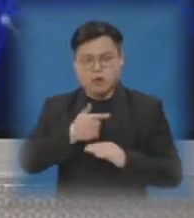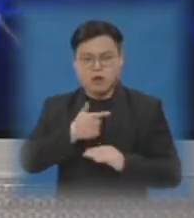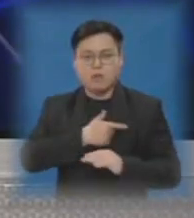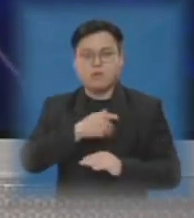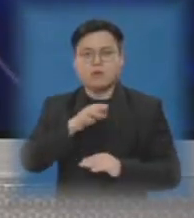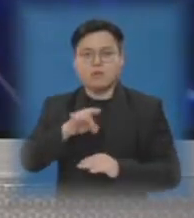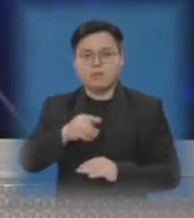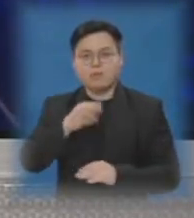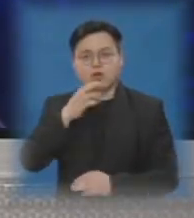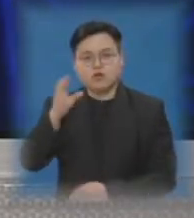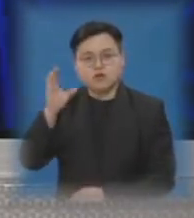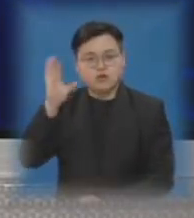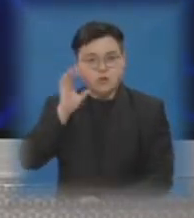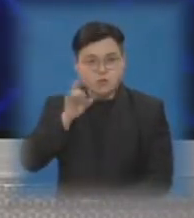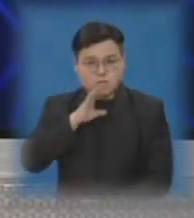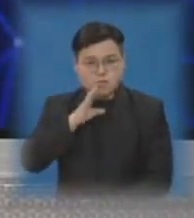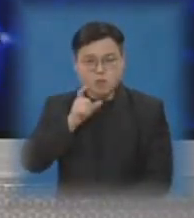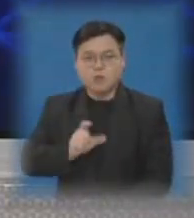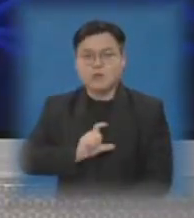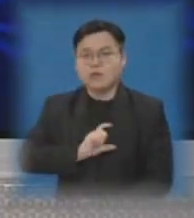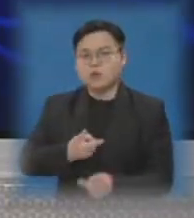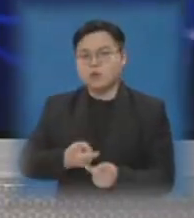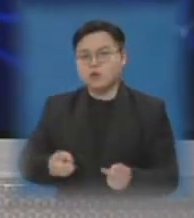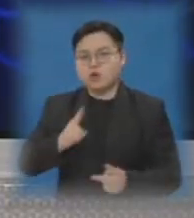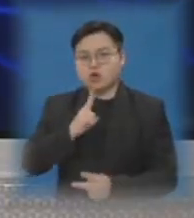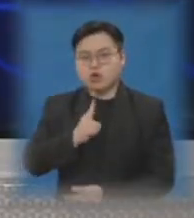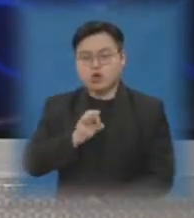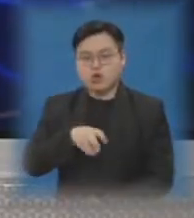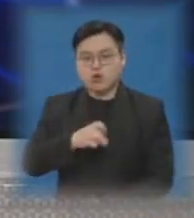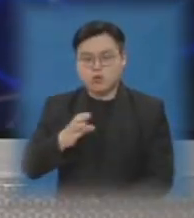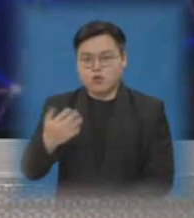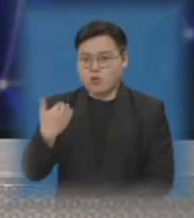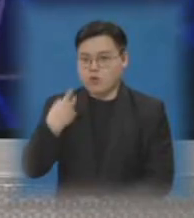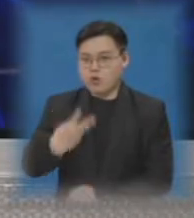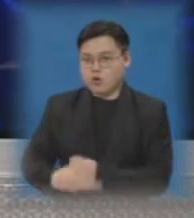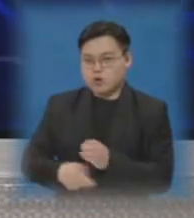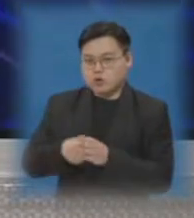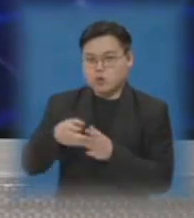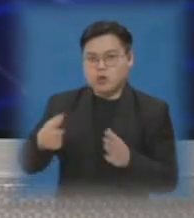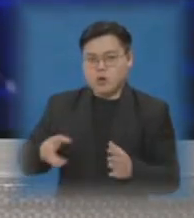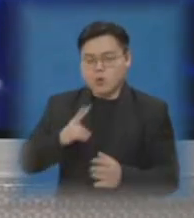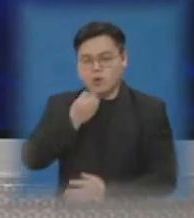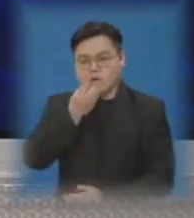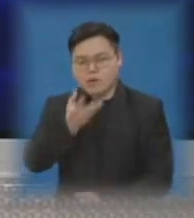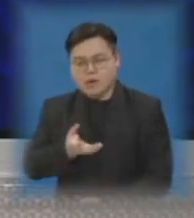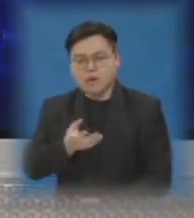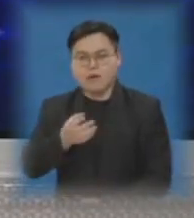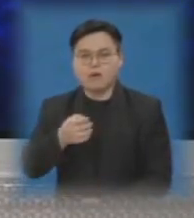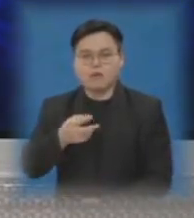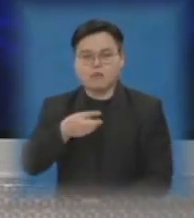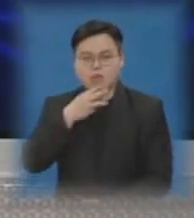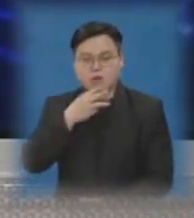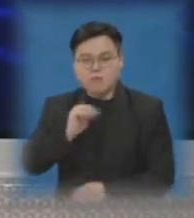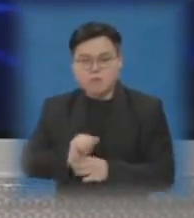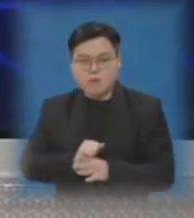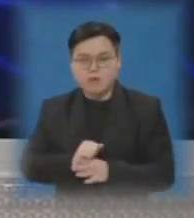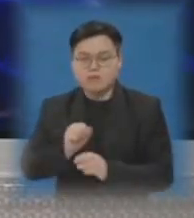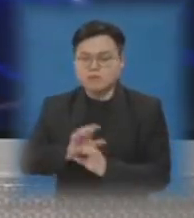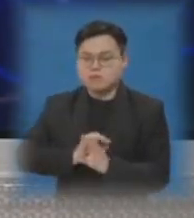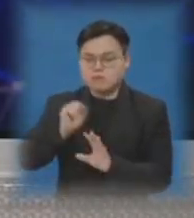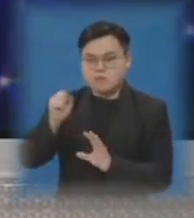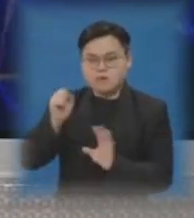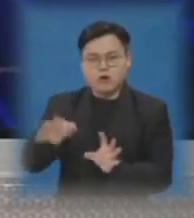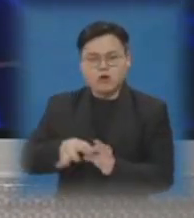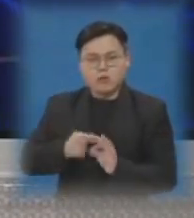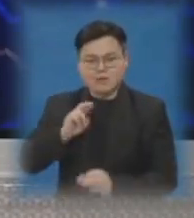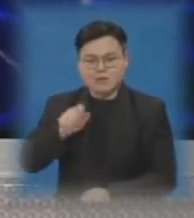боллоо. Хүний эрхийн үндэсний комисс өнгөрсөн 2 жилийн хугацаанд үг хэлэх, хэвлэн нийлэх, жагсаал цуглаан хийх эрхийн зөрчилтөд холбогдуулан ял шийтгэл